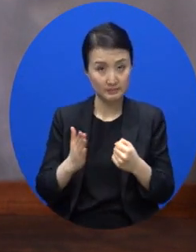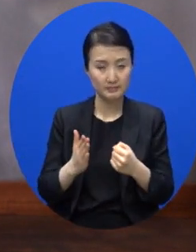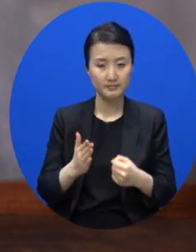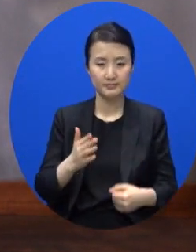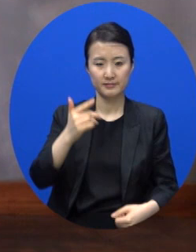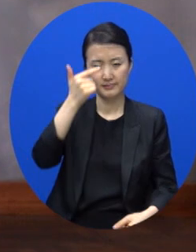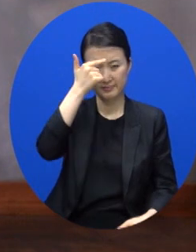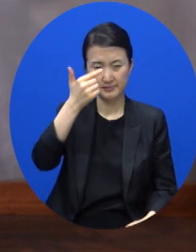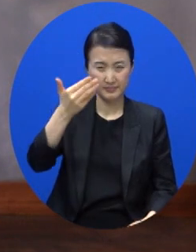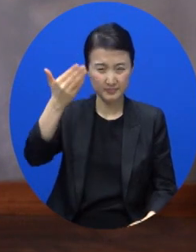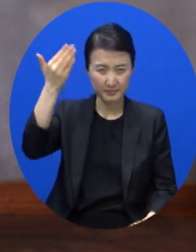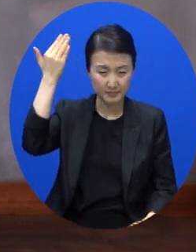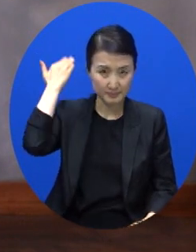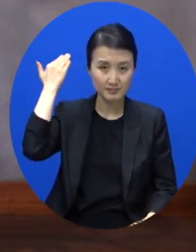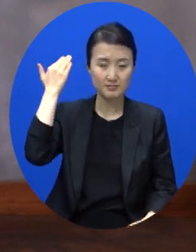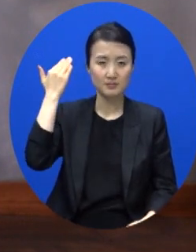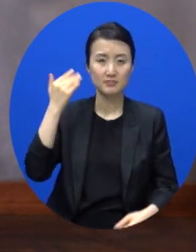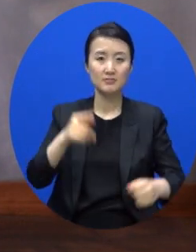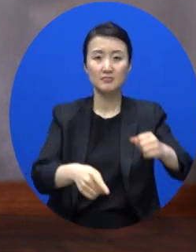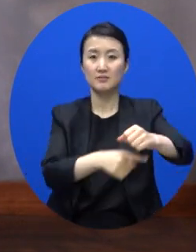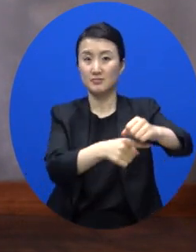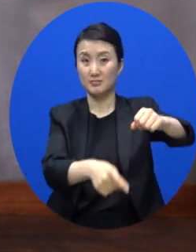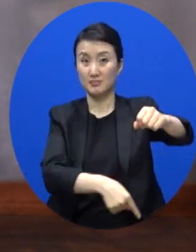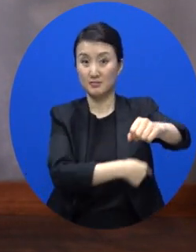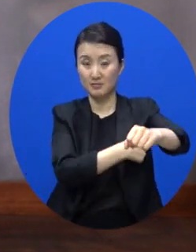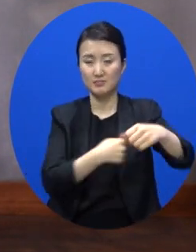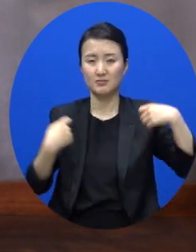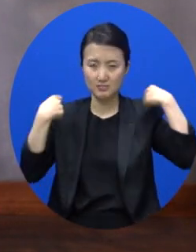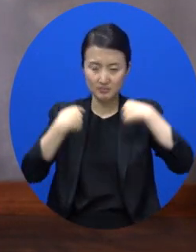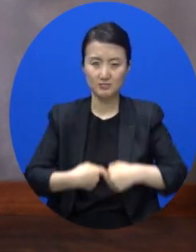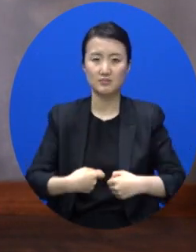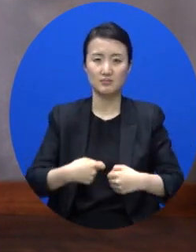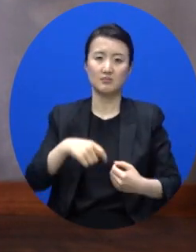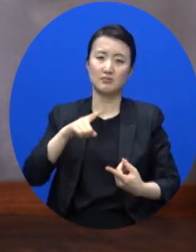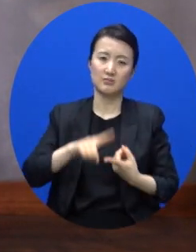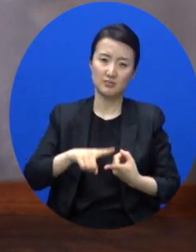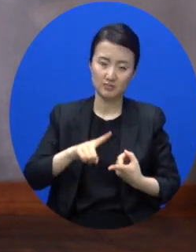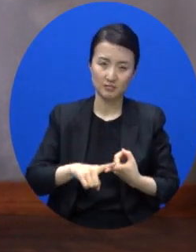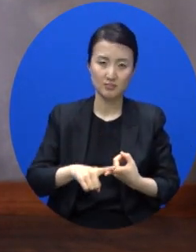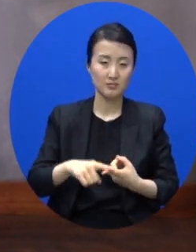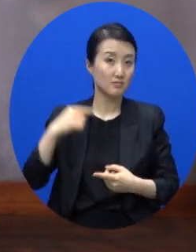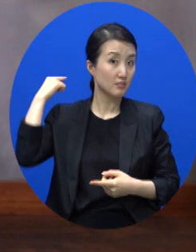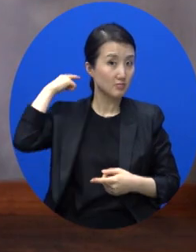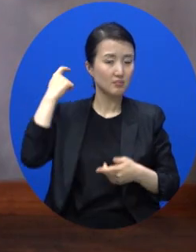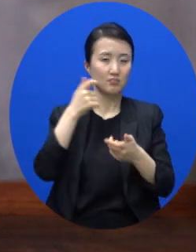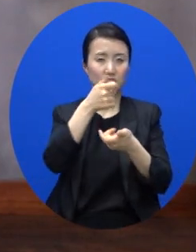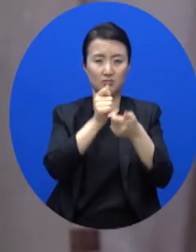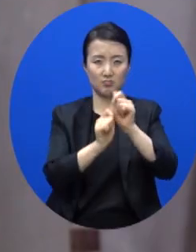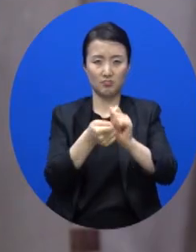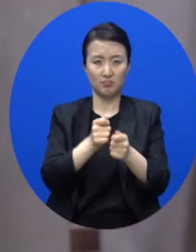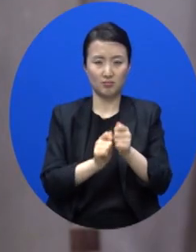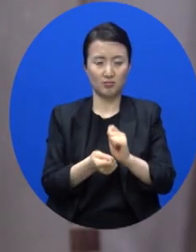옛날 한복을 입고 떡거머리, 총각, 댕기머리를 하고